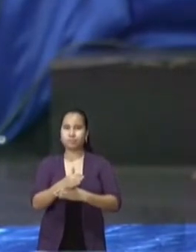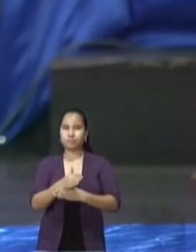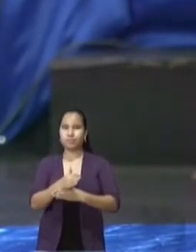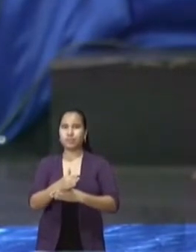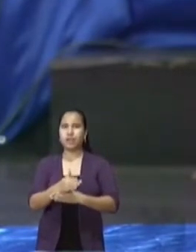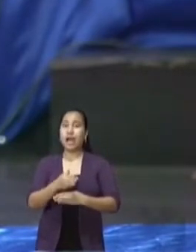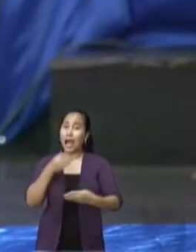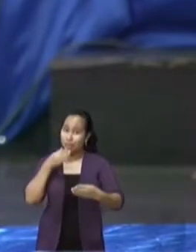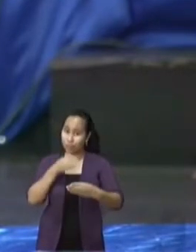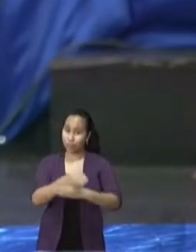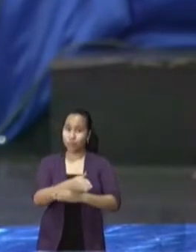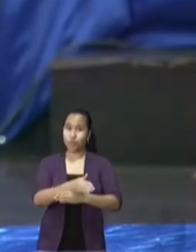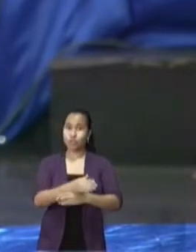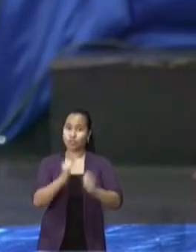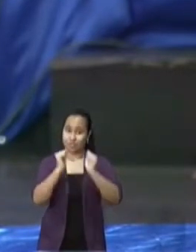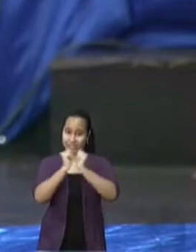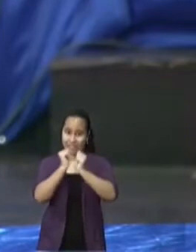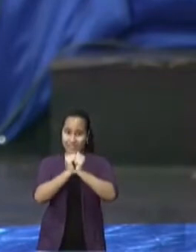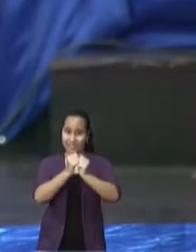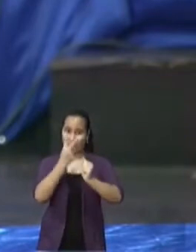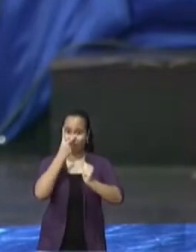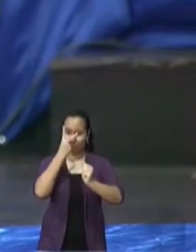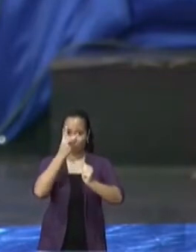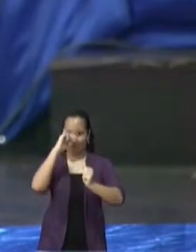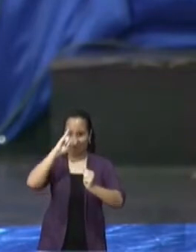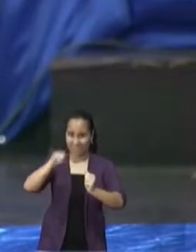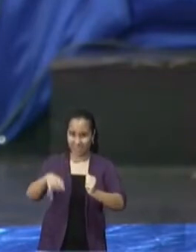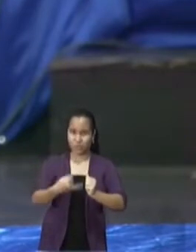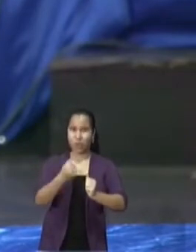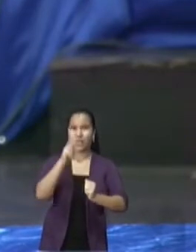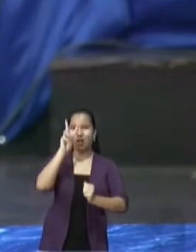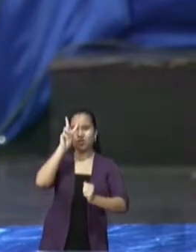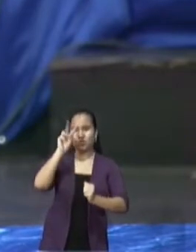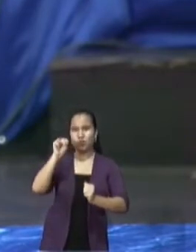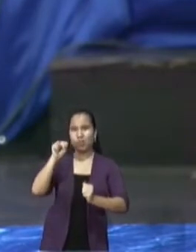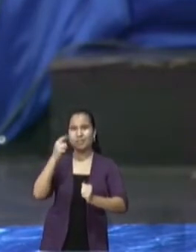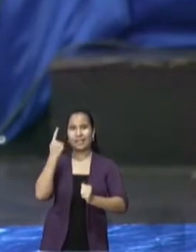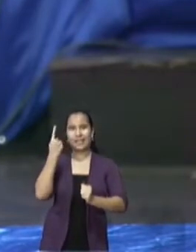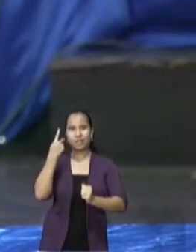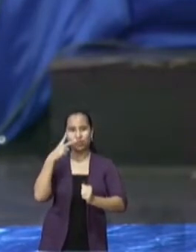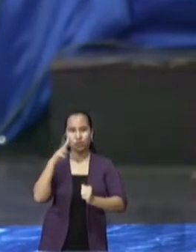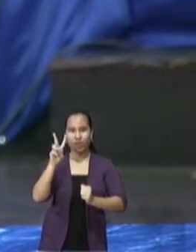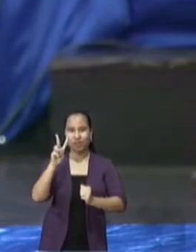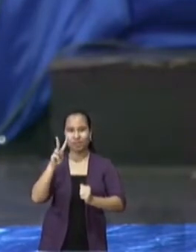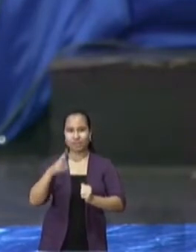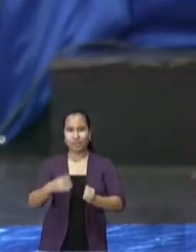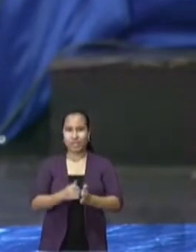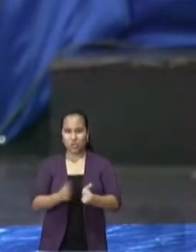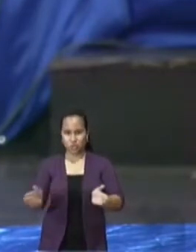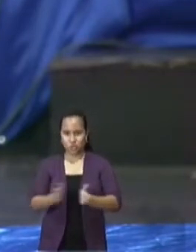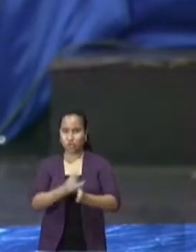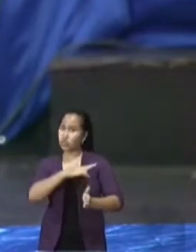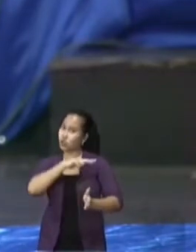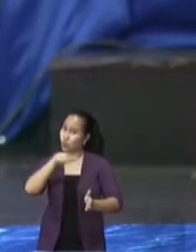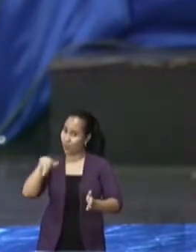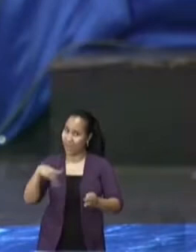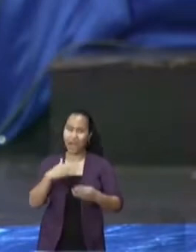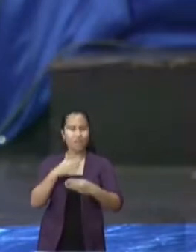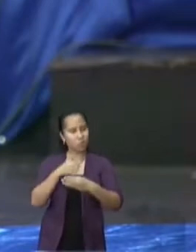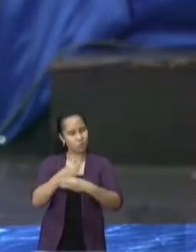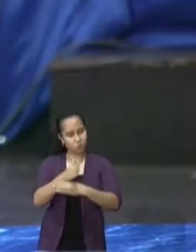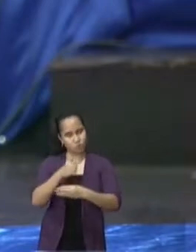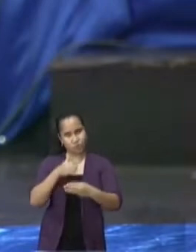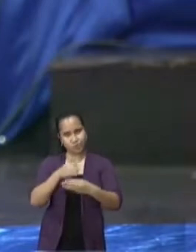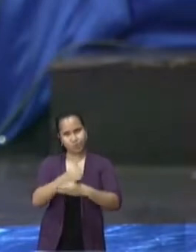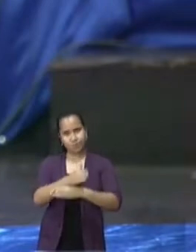tot zaterdag 2 januari 2021. In de tussentijd blijven wij natuurlijk